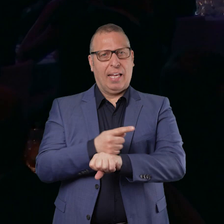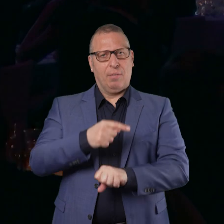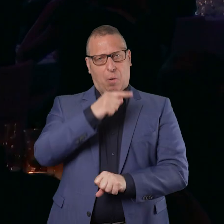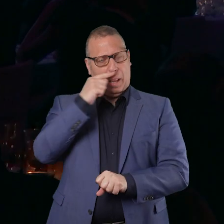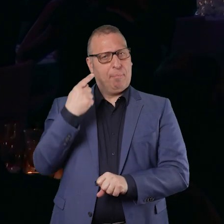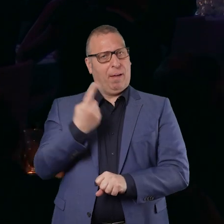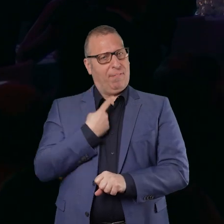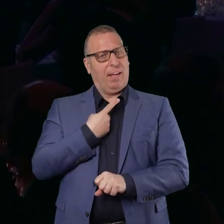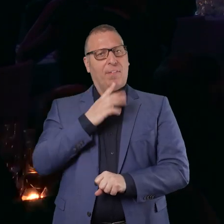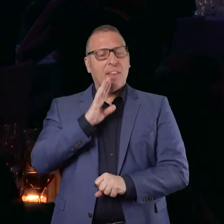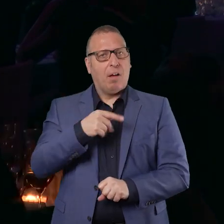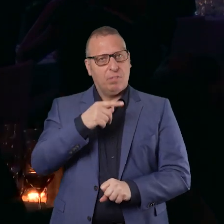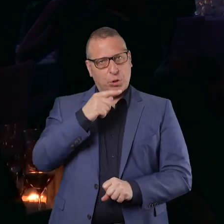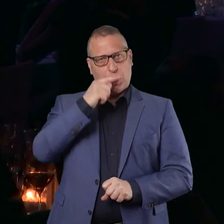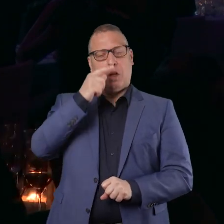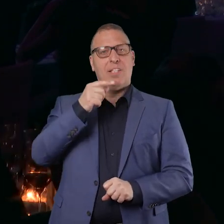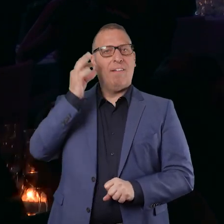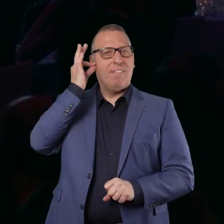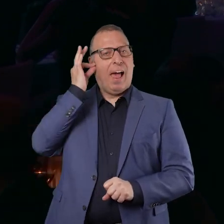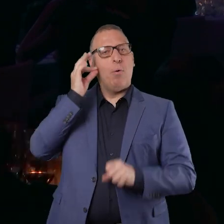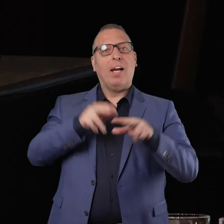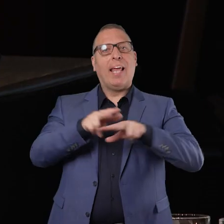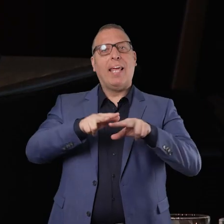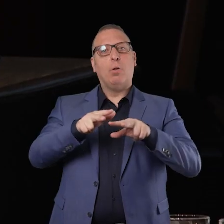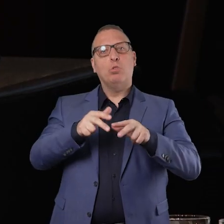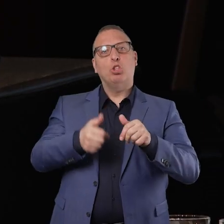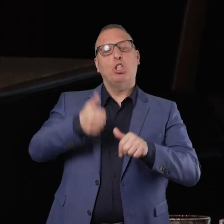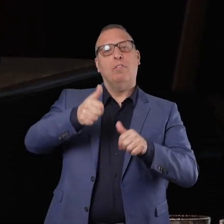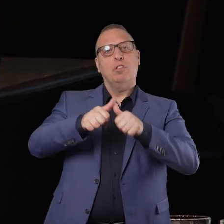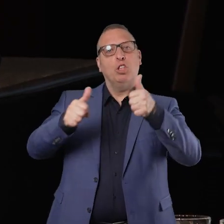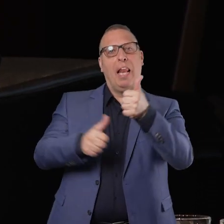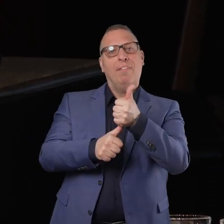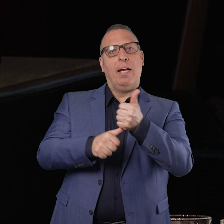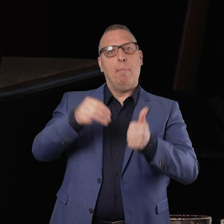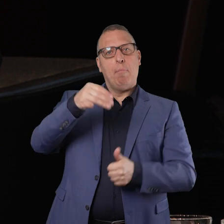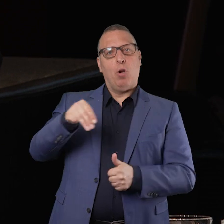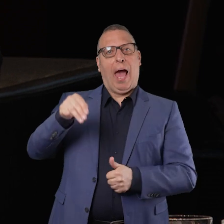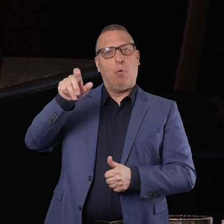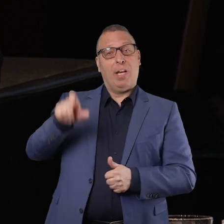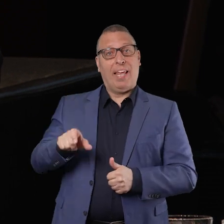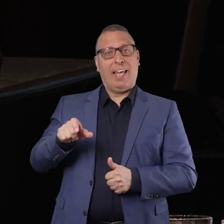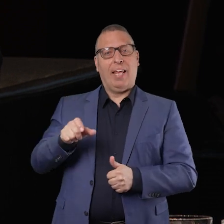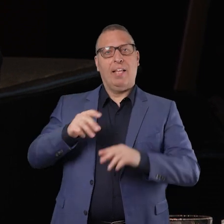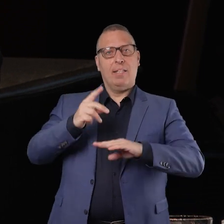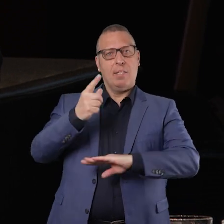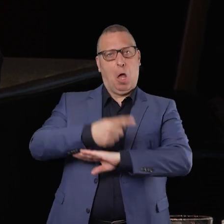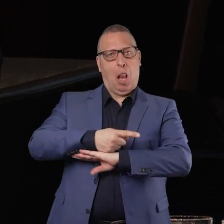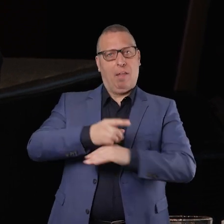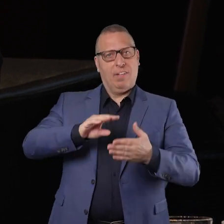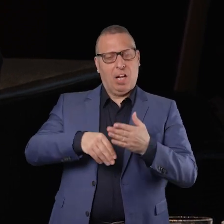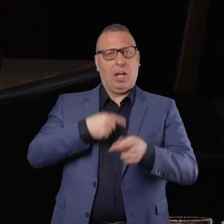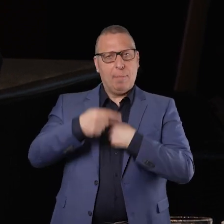wo wir alle ein bisschen stolz darauf sein können. Frau Regierungschef, Stellvertreterin Monauni, ist der